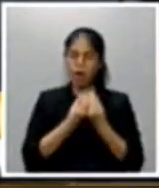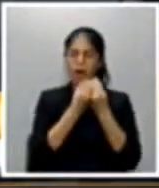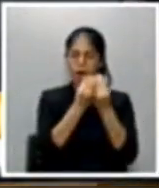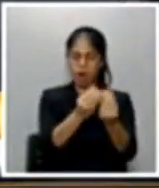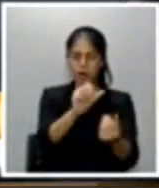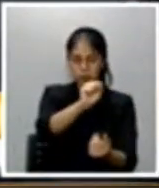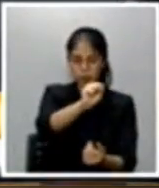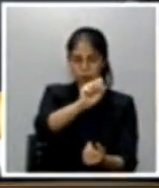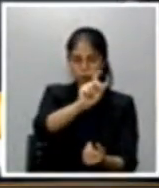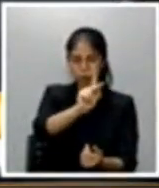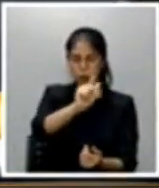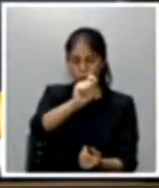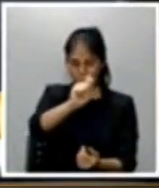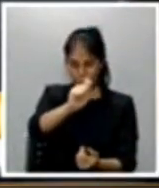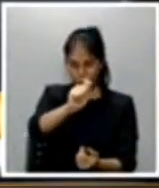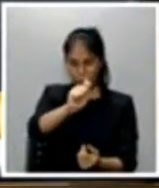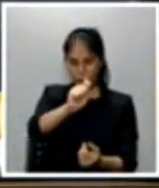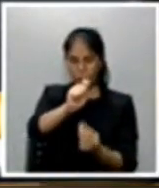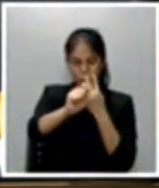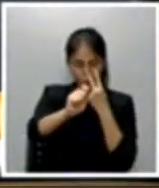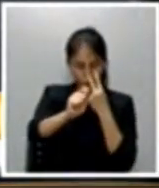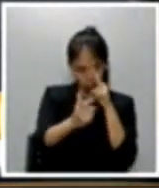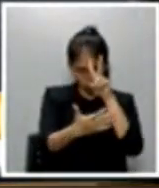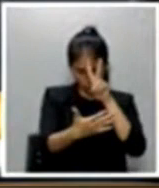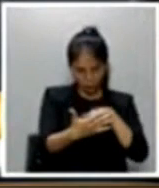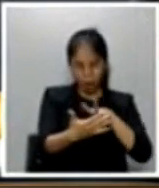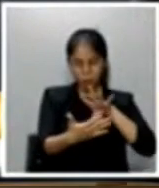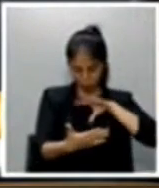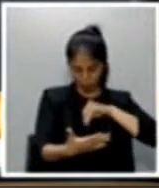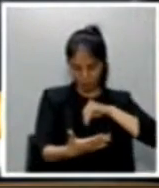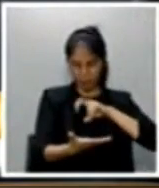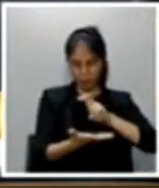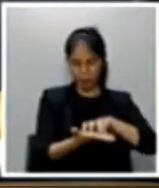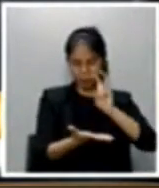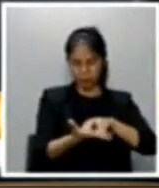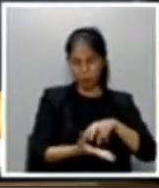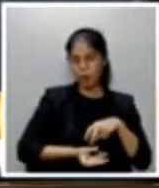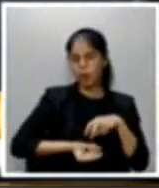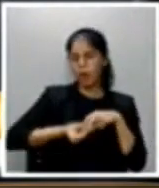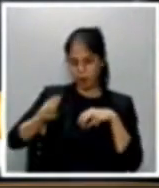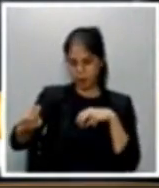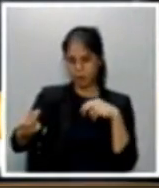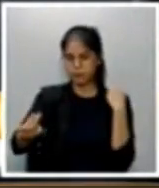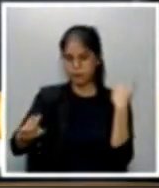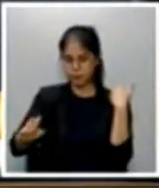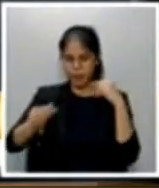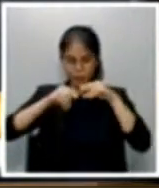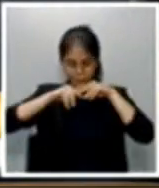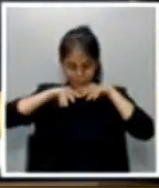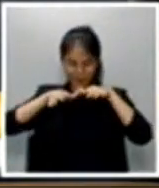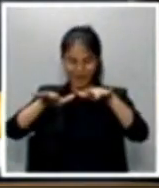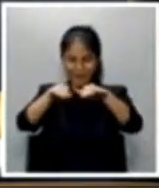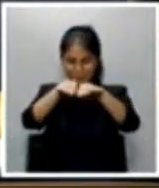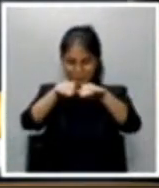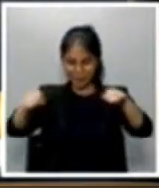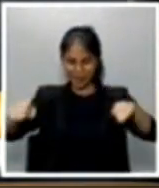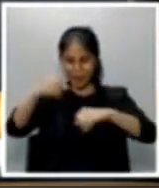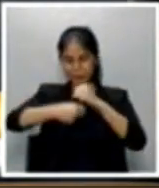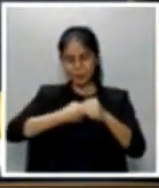อเพื่อรับทราบและเห็นชอบนะครับแล้วก็นี้ก็มีการประกาศออกมาเป็นเกณฑ์